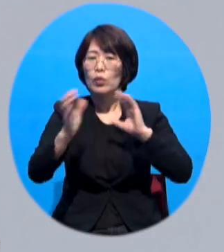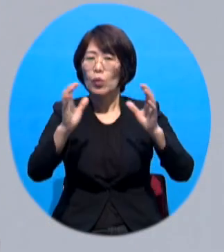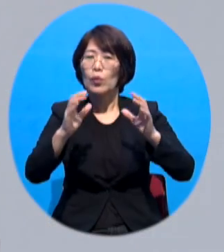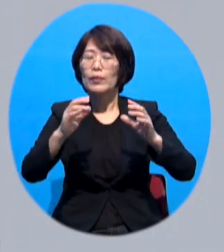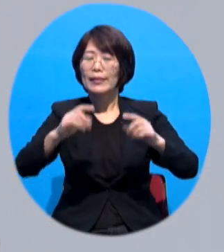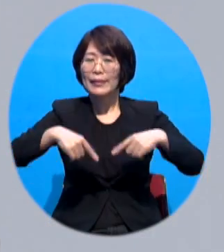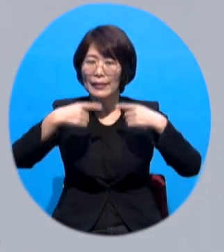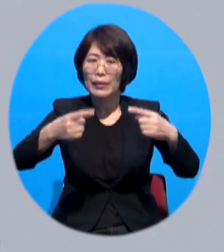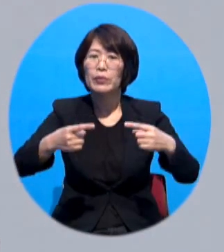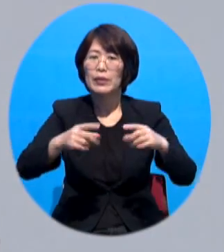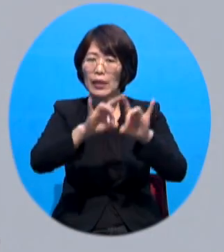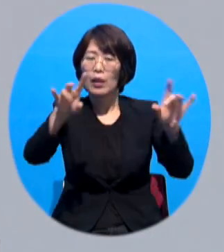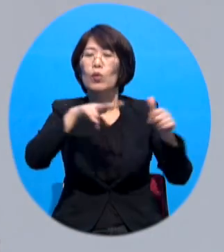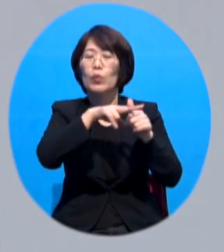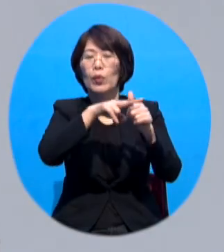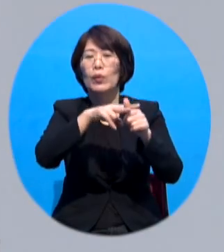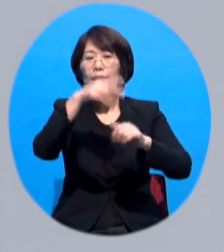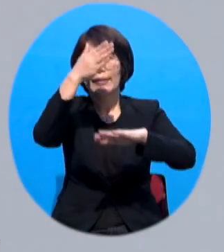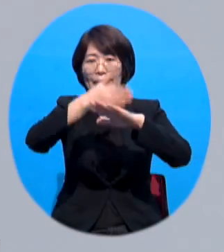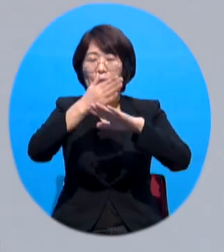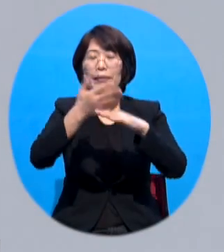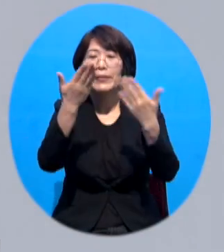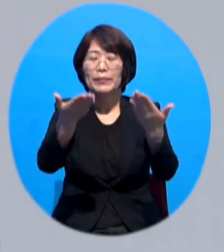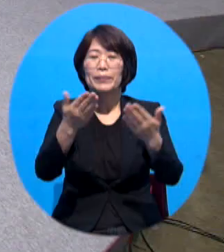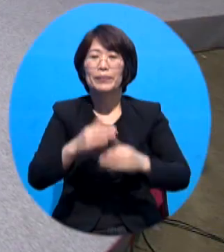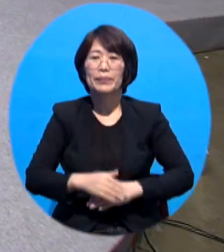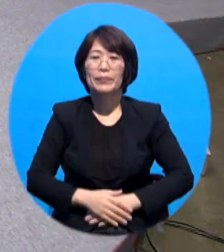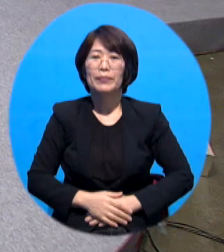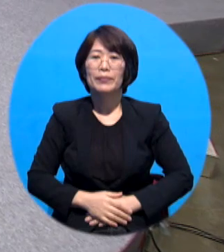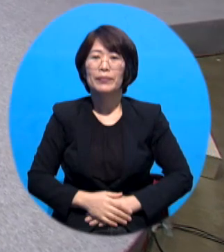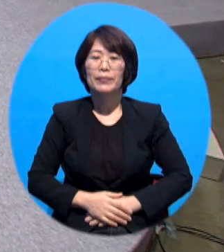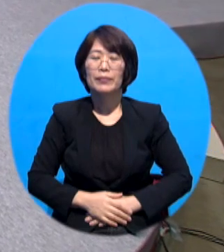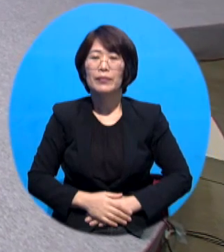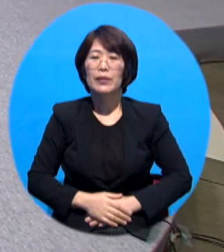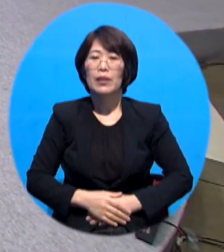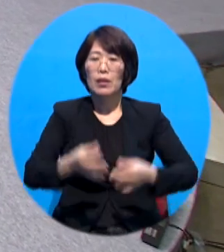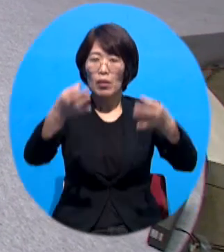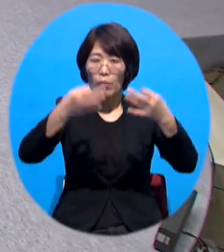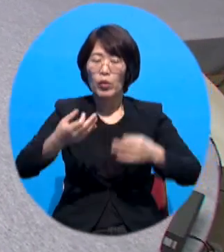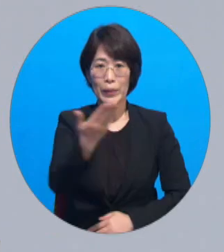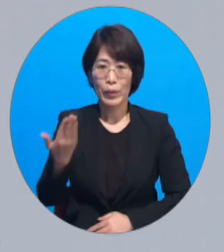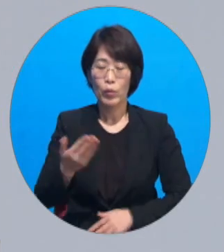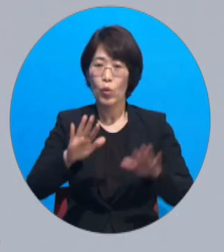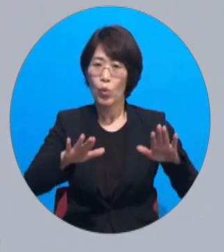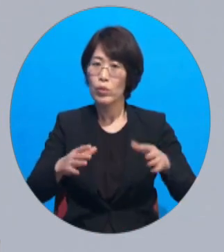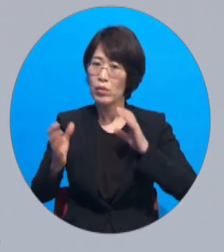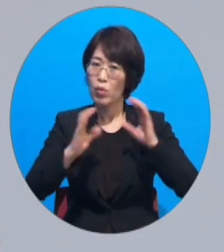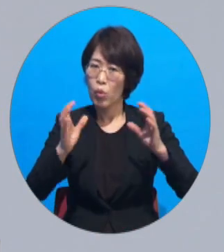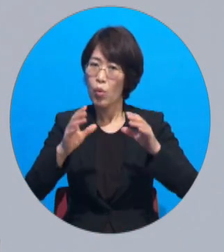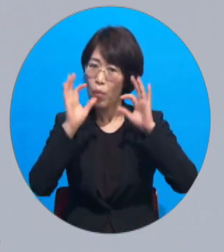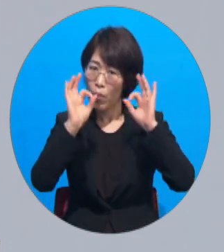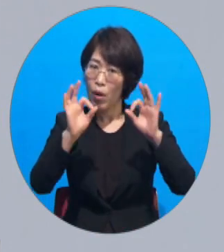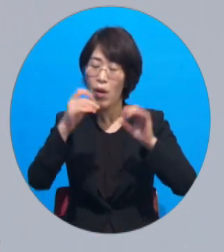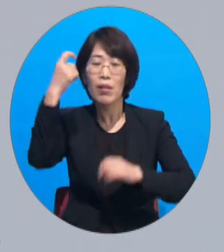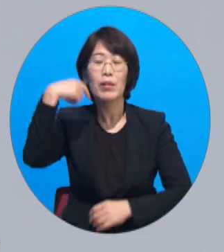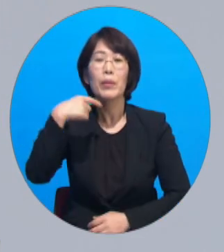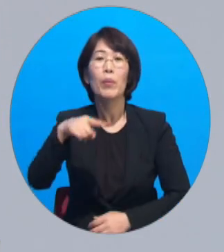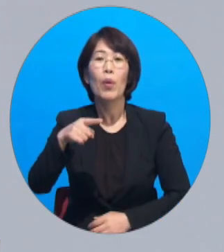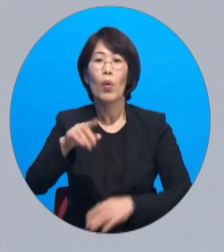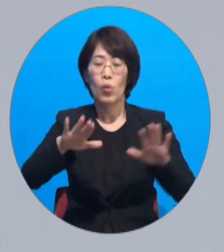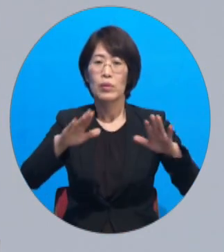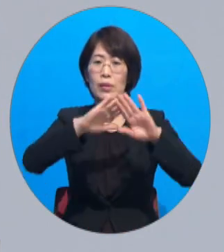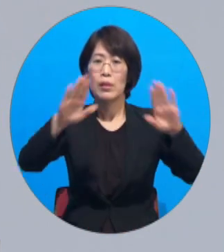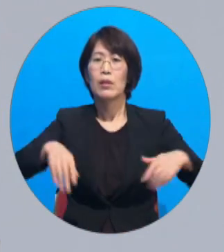적극적으로 협조해 주신 각 후보들 께 깊은 감사의 말씀 드리고 있습니다 4 시청자 여러분 오늘 토론 어떻게 보셨습니까 우리의